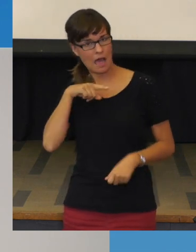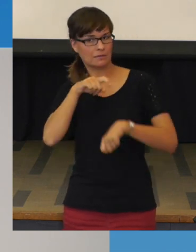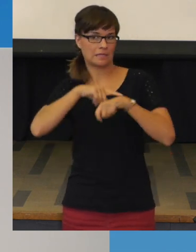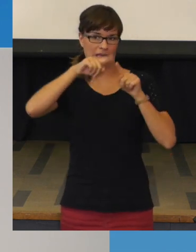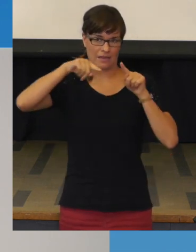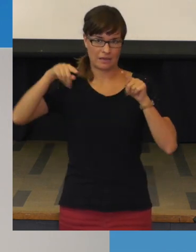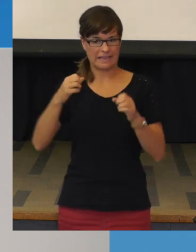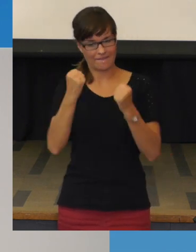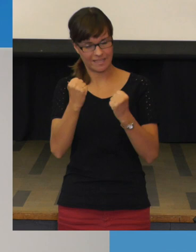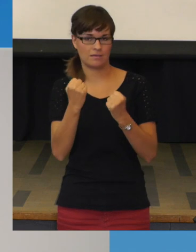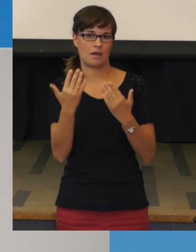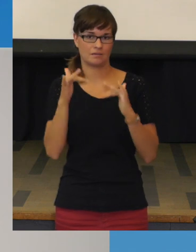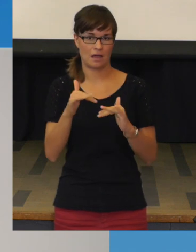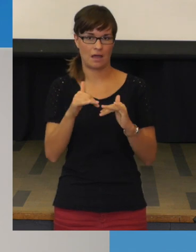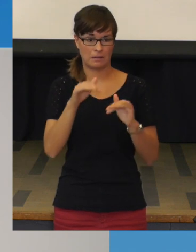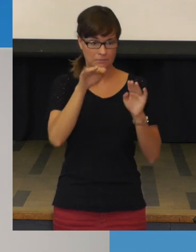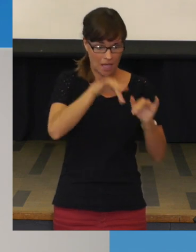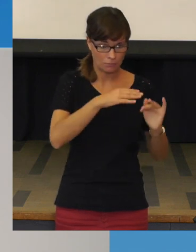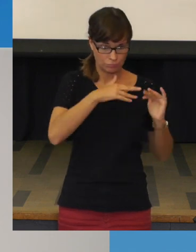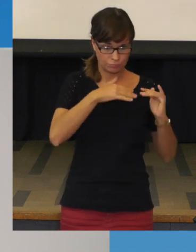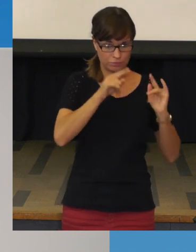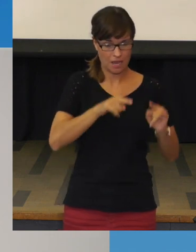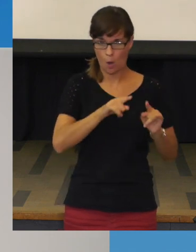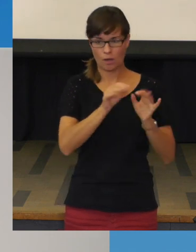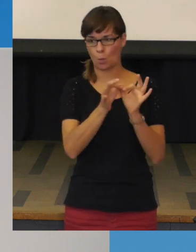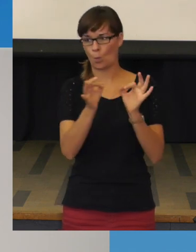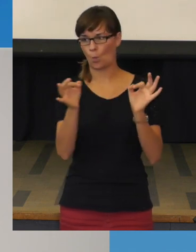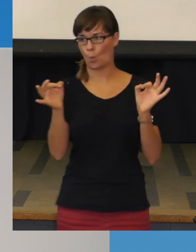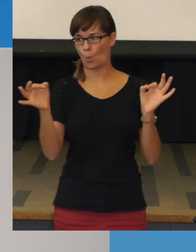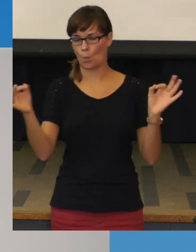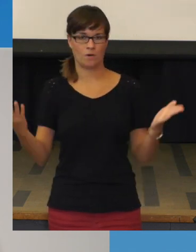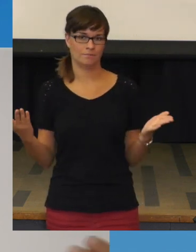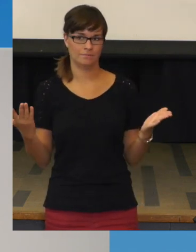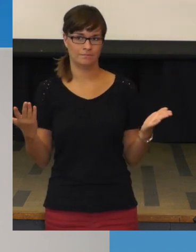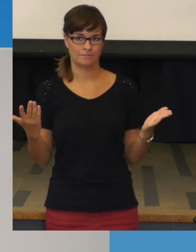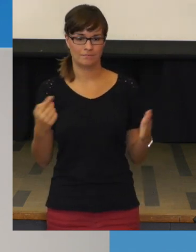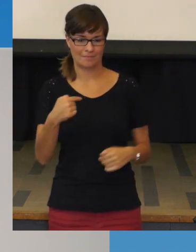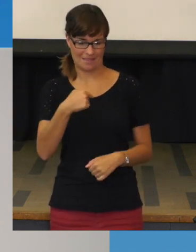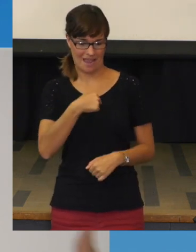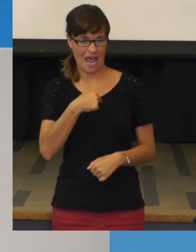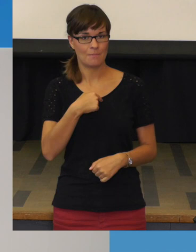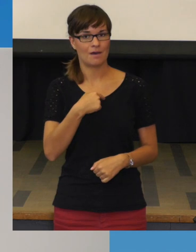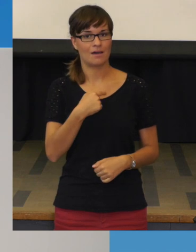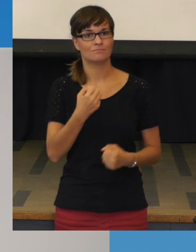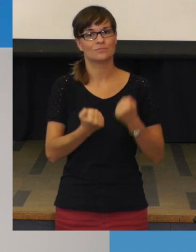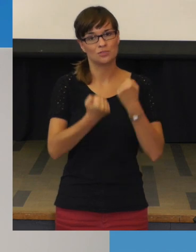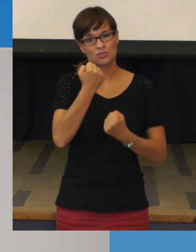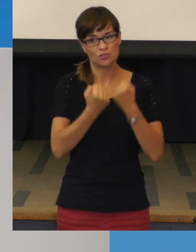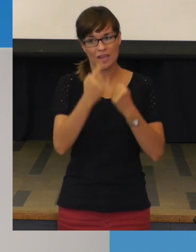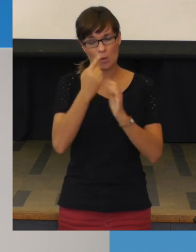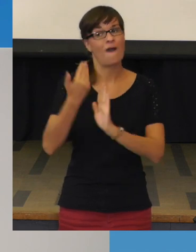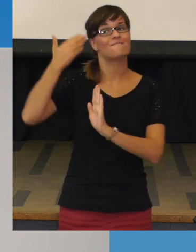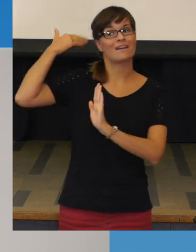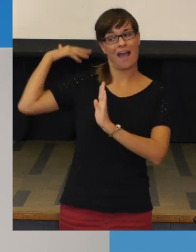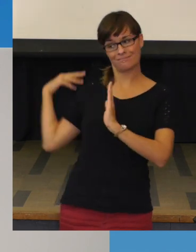man wieder zwischendurch Vorhofflimmern hat. Und da ist natürlich die Schwierigkeit, das kann nur speichern, was in der Vergangenheit ist und nicht, was in der Zukunft